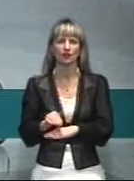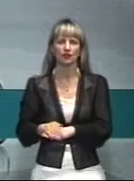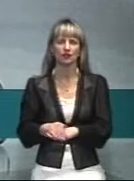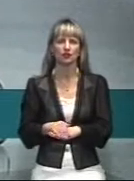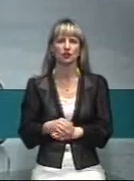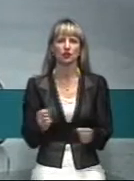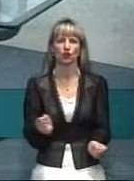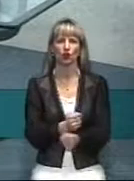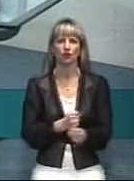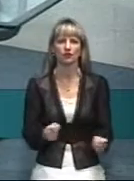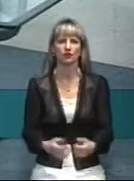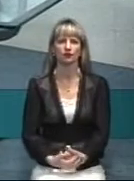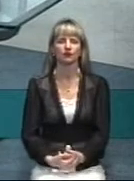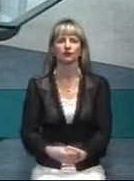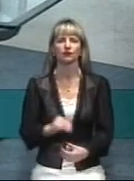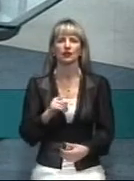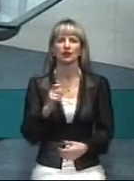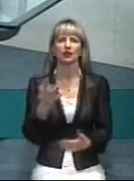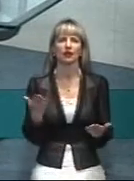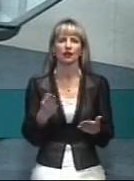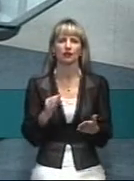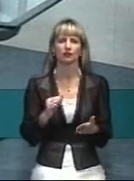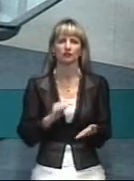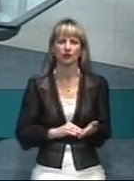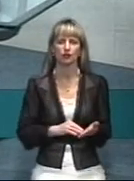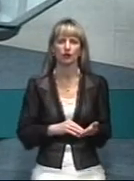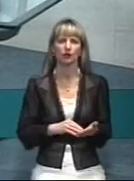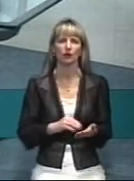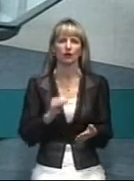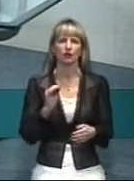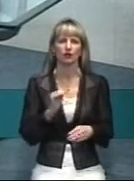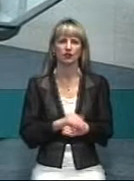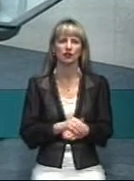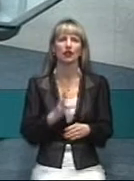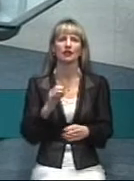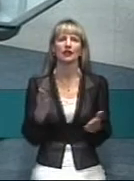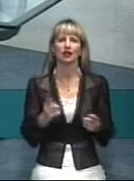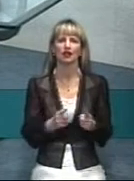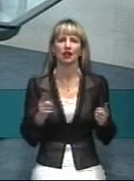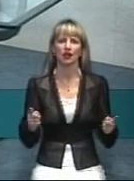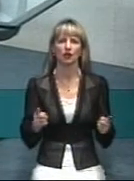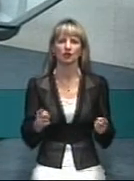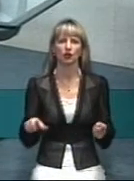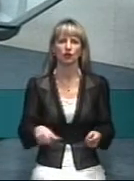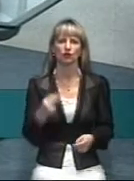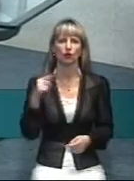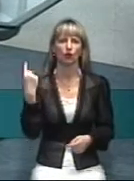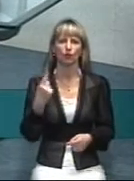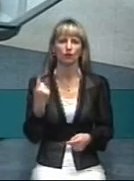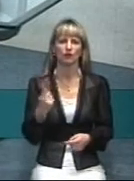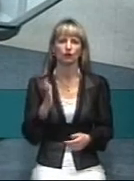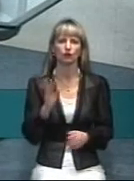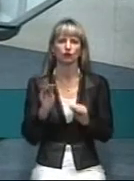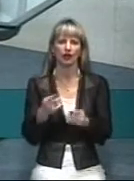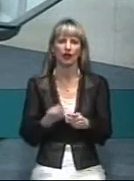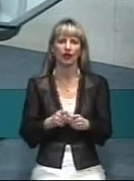швидкості. А за яким принципом взагалі визначається, на якій саме ділянці дороги в Запорізькій області будуть встановлені ці